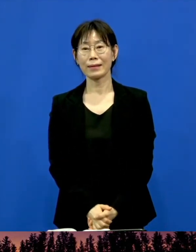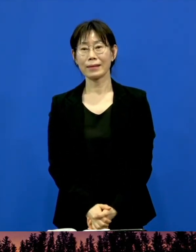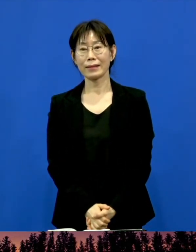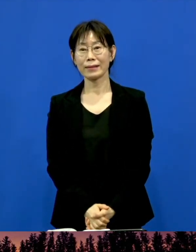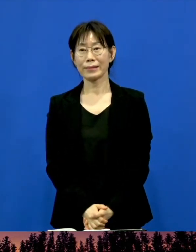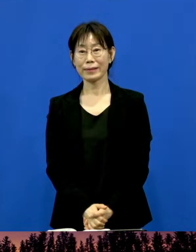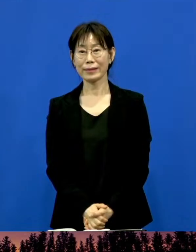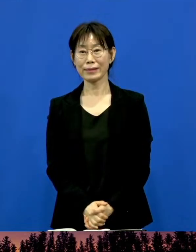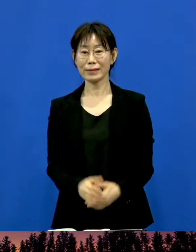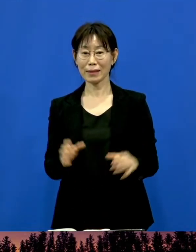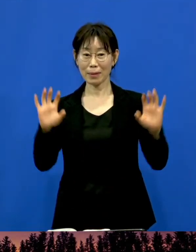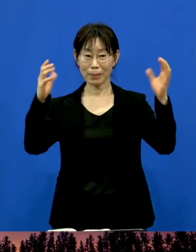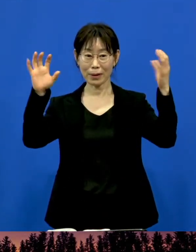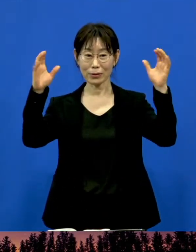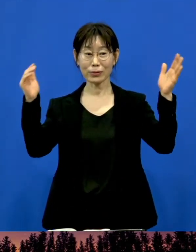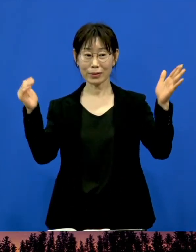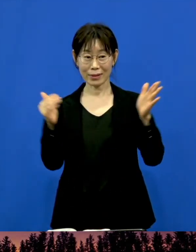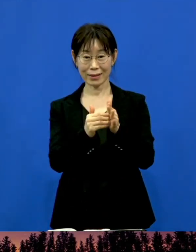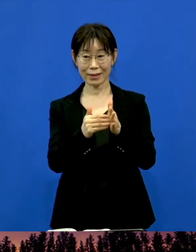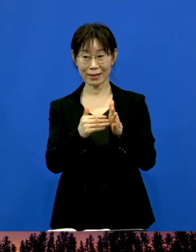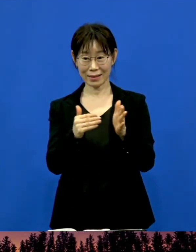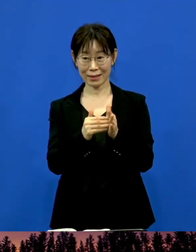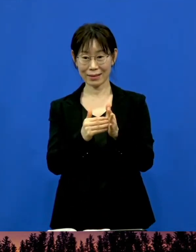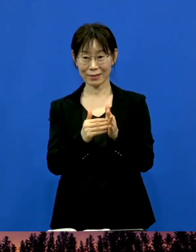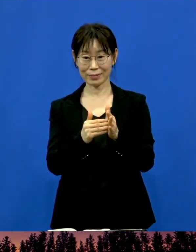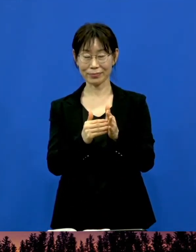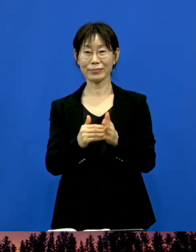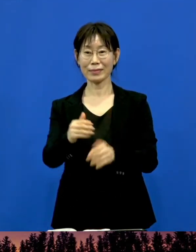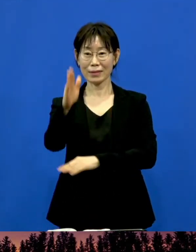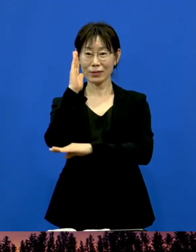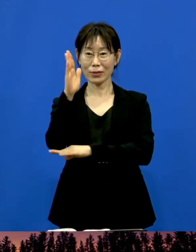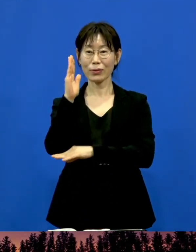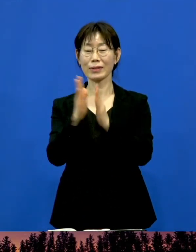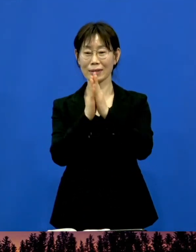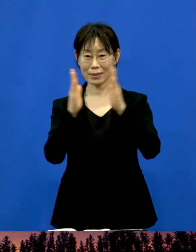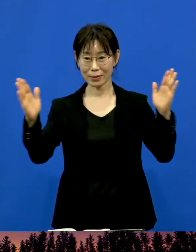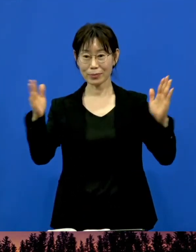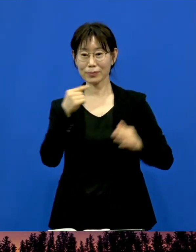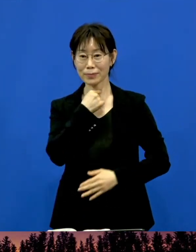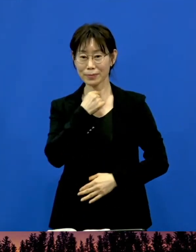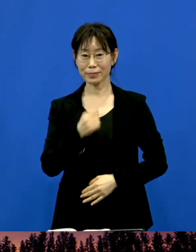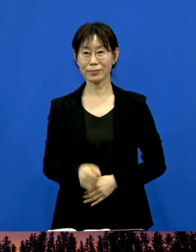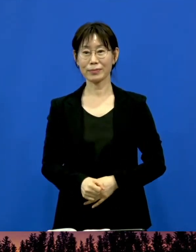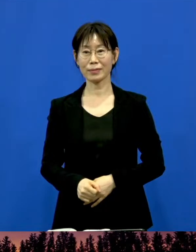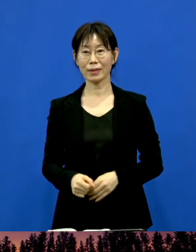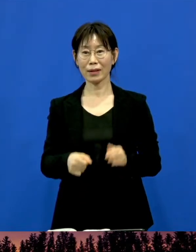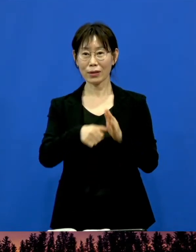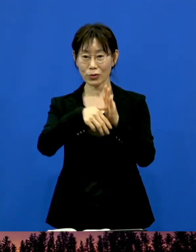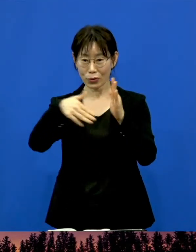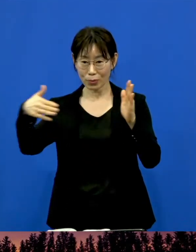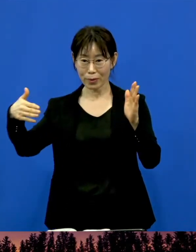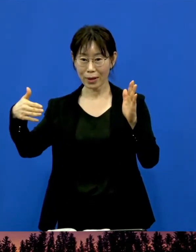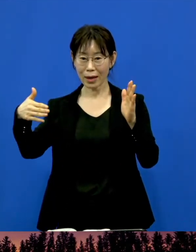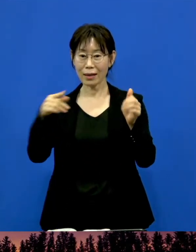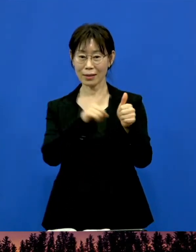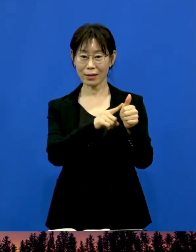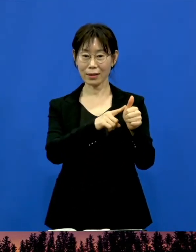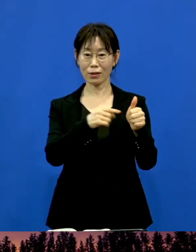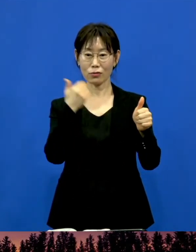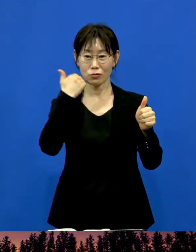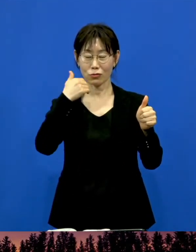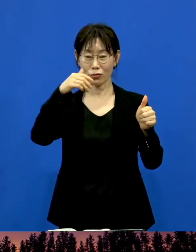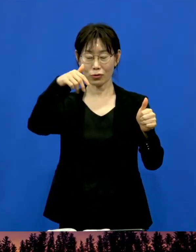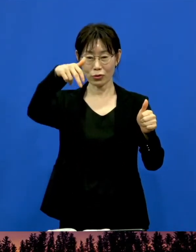다 했죠 이제? 순서 다 끝났죠. 이제 말씀 전해야 되겠어요. 자, 우리 유명한 이 존 칼빈이 한